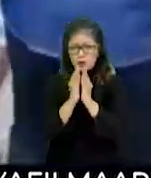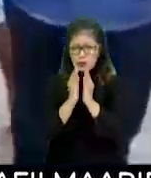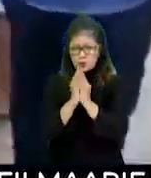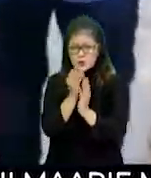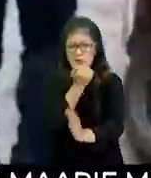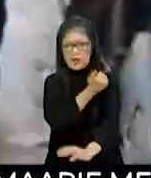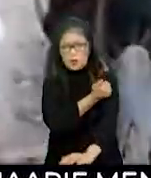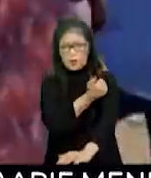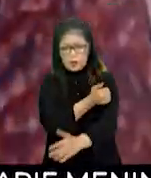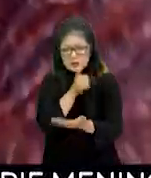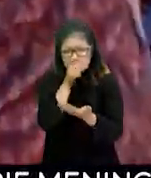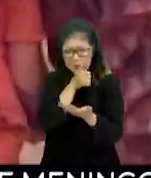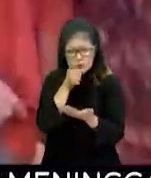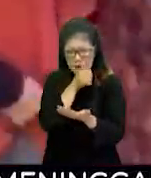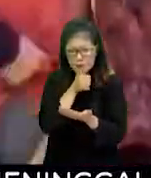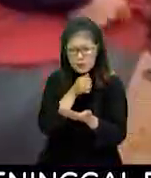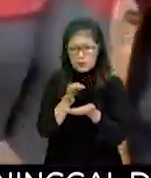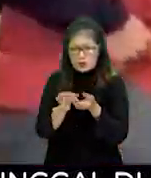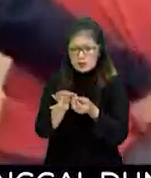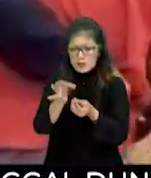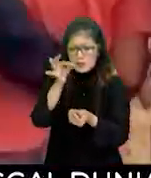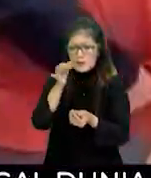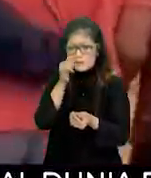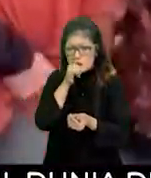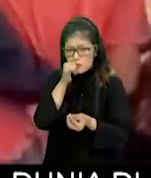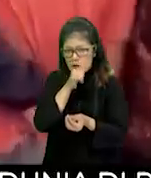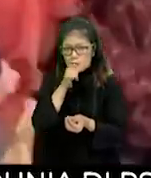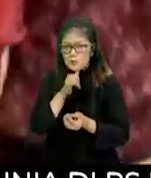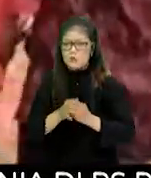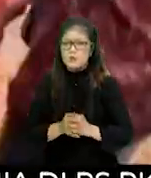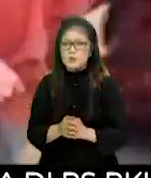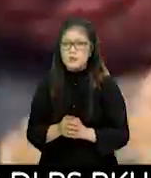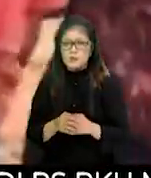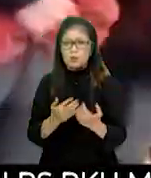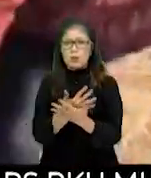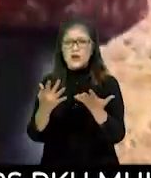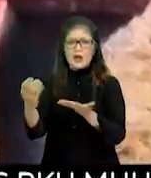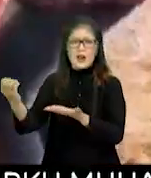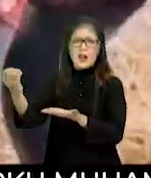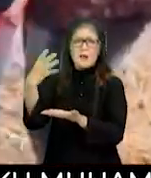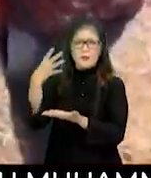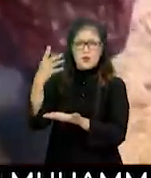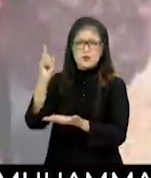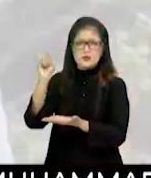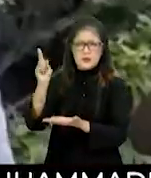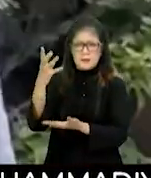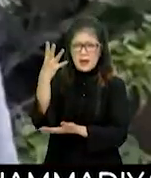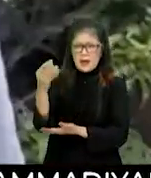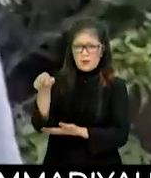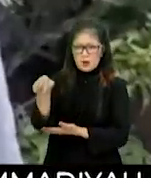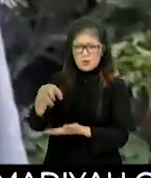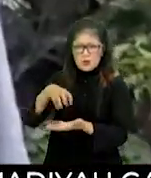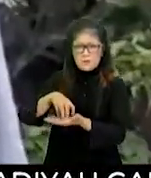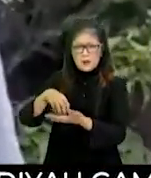alat hisap. Penggerebekan dilakukan berdasarkan laporan masyarakat yang resah terkait maraknya peredaran narkoba di wilayah ini. Ada yang